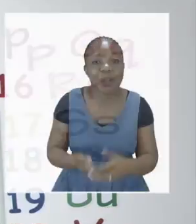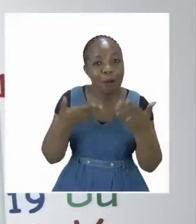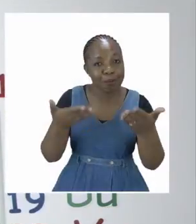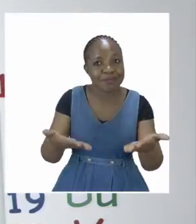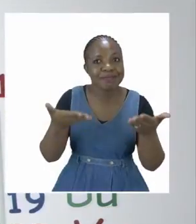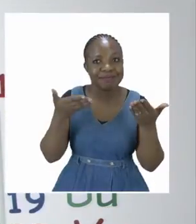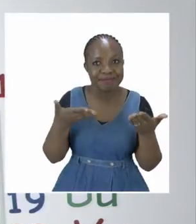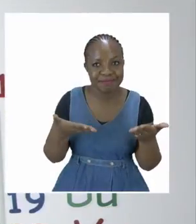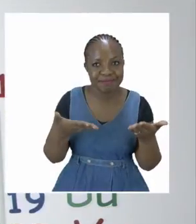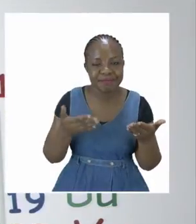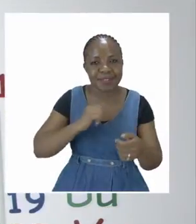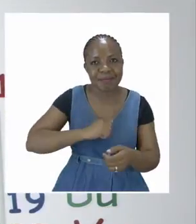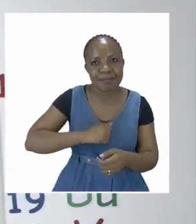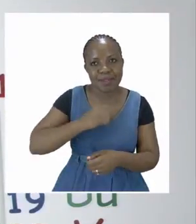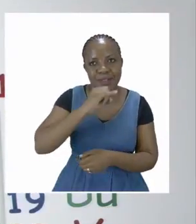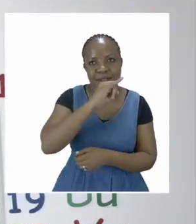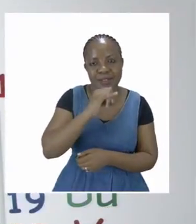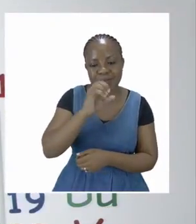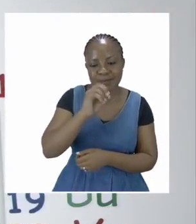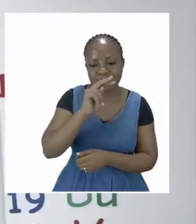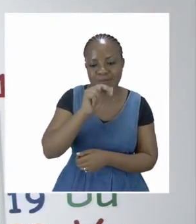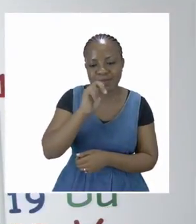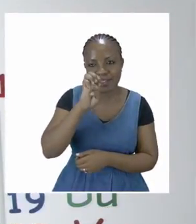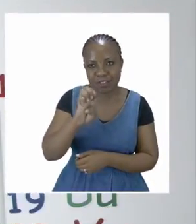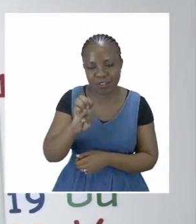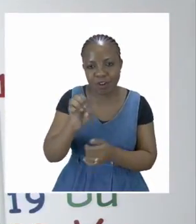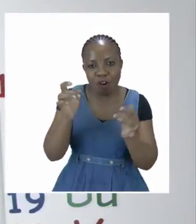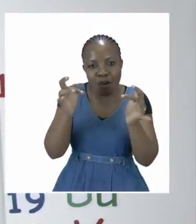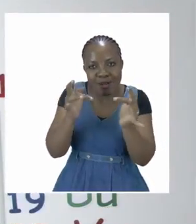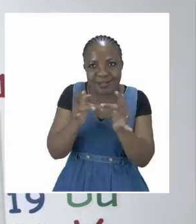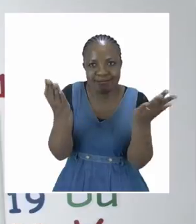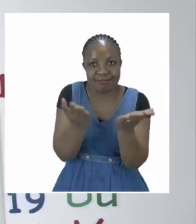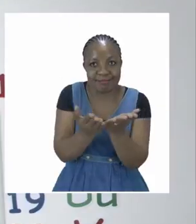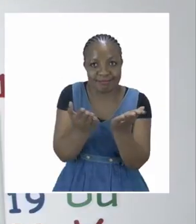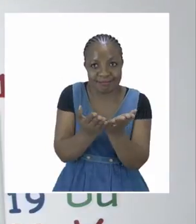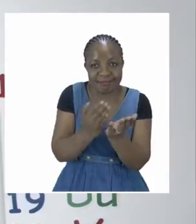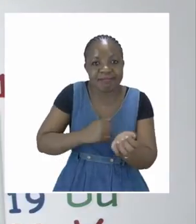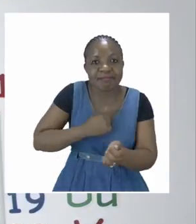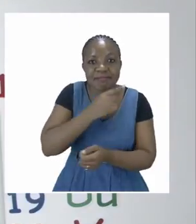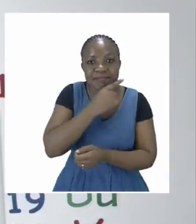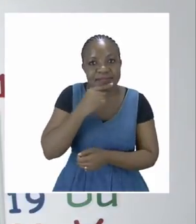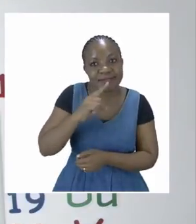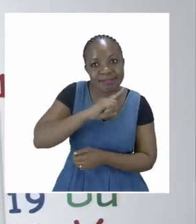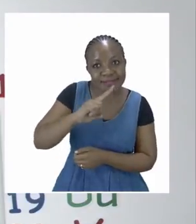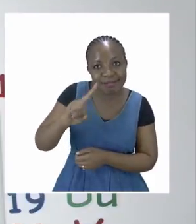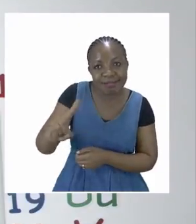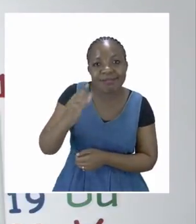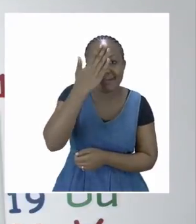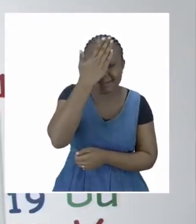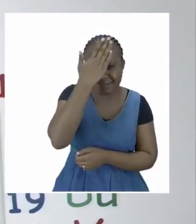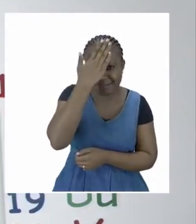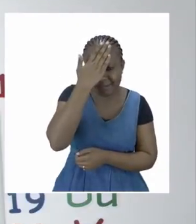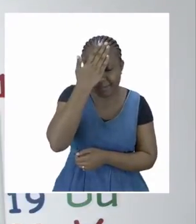Welcome to My Zone Online School. My name is Teacher Mutsa. Get your education